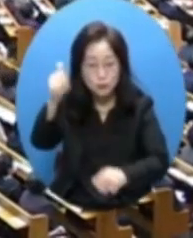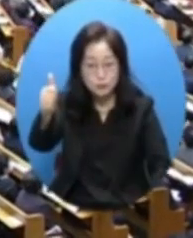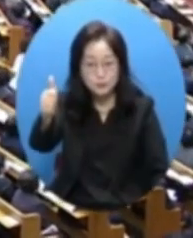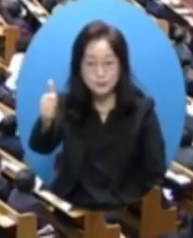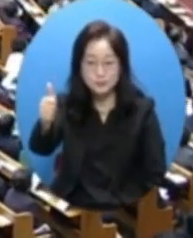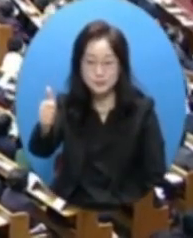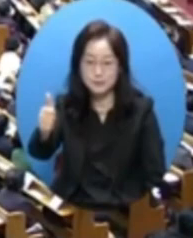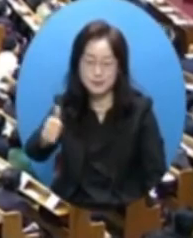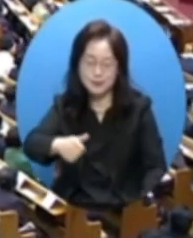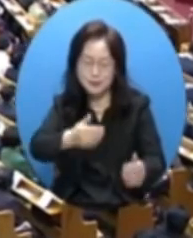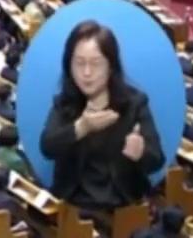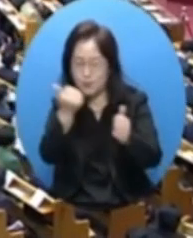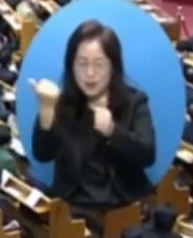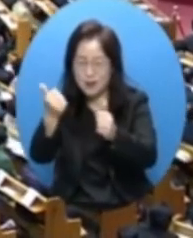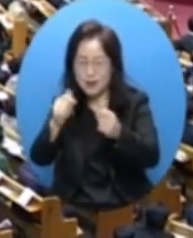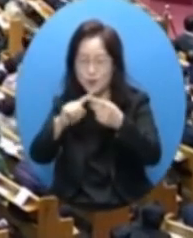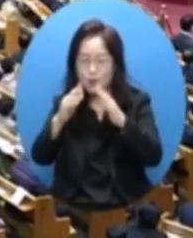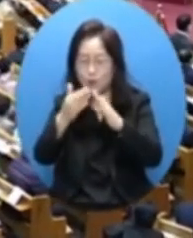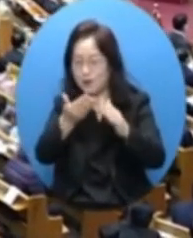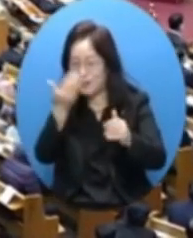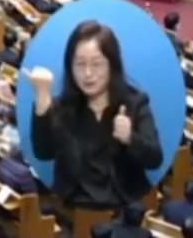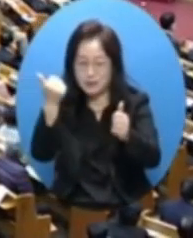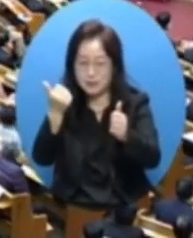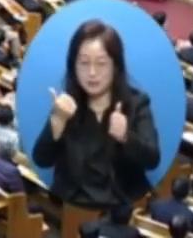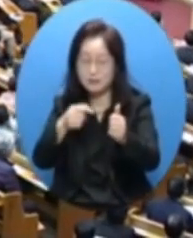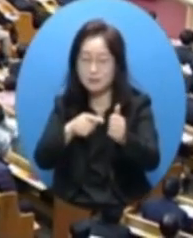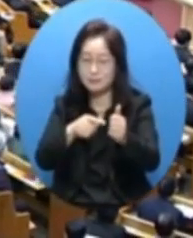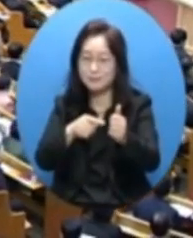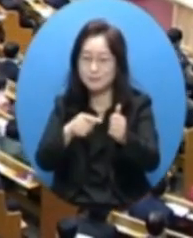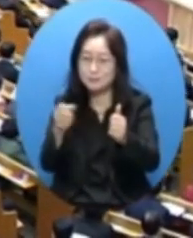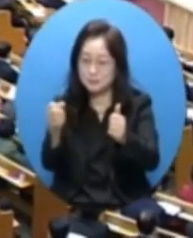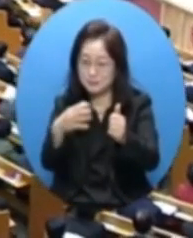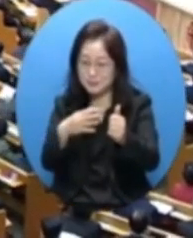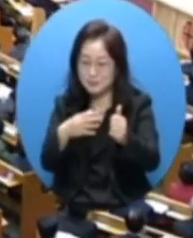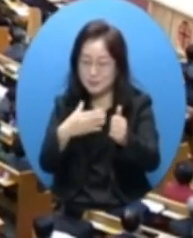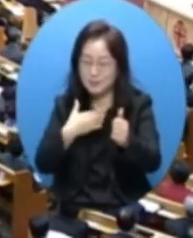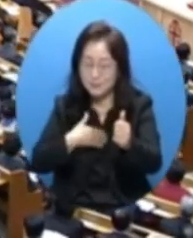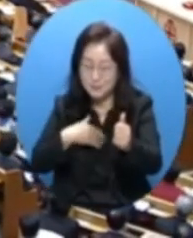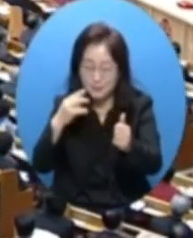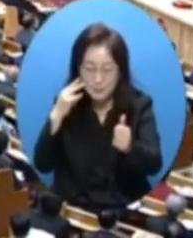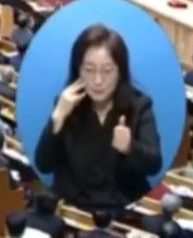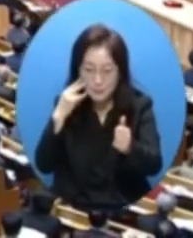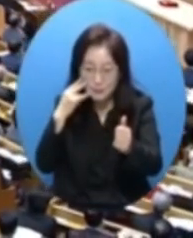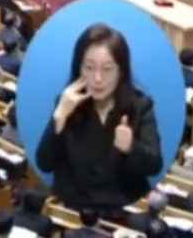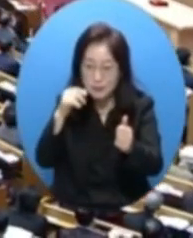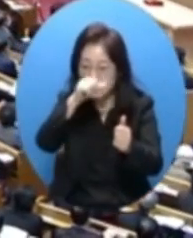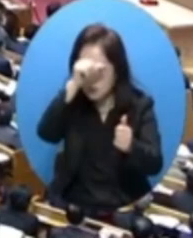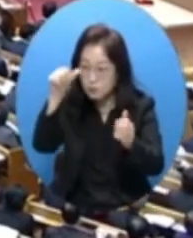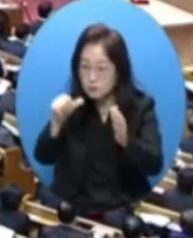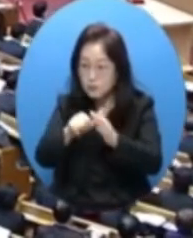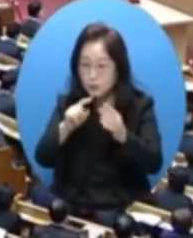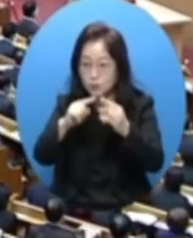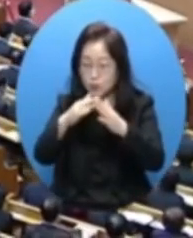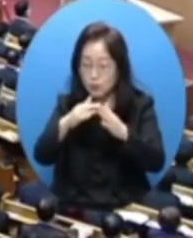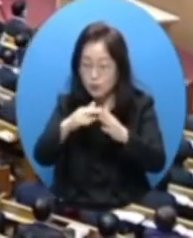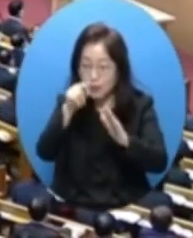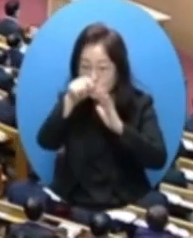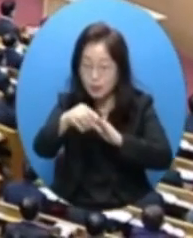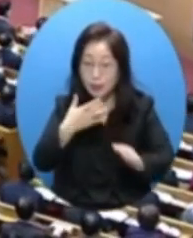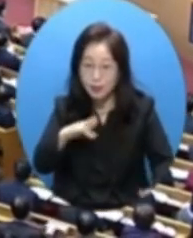나랑 같이 교회 가자 그래서 평생 자기는 한 번도 교회 가보지 않았는데